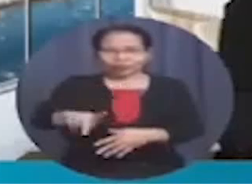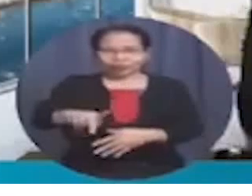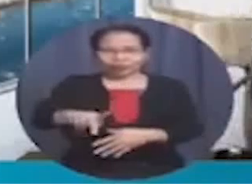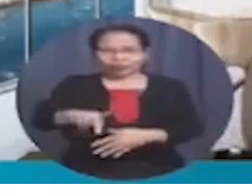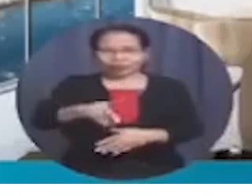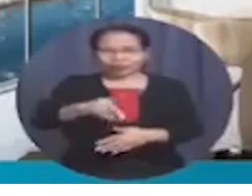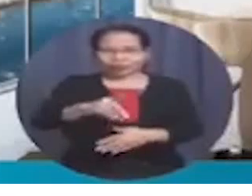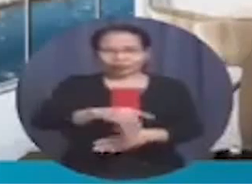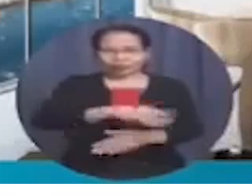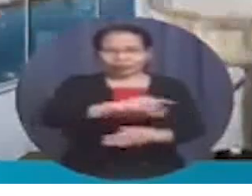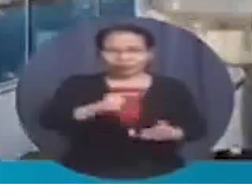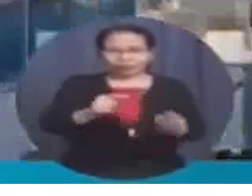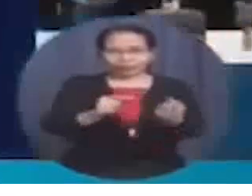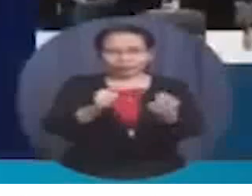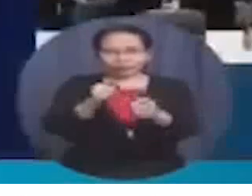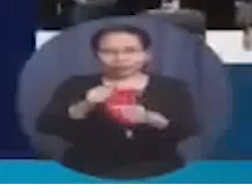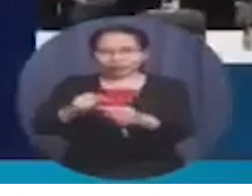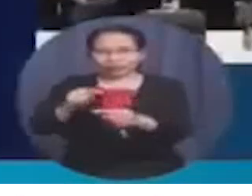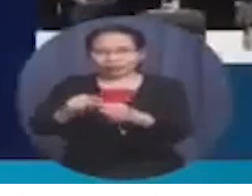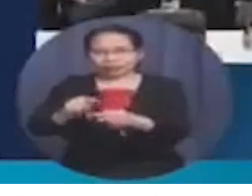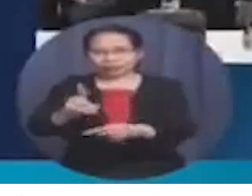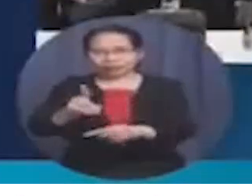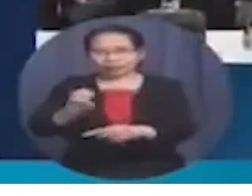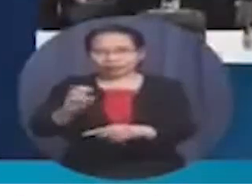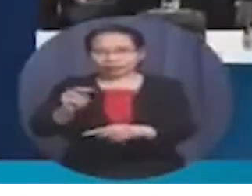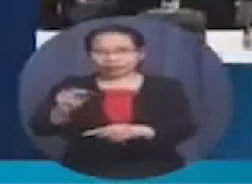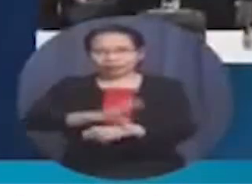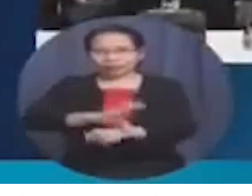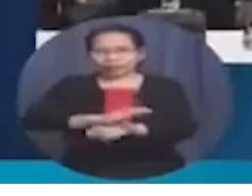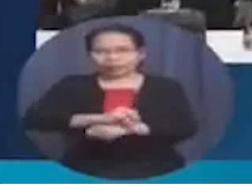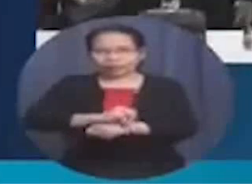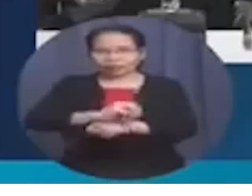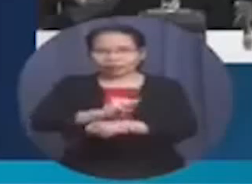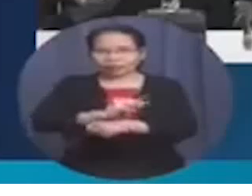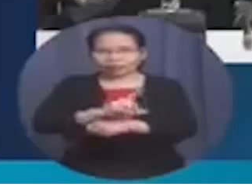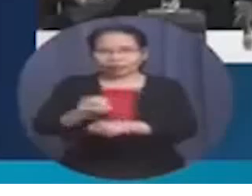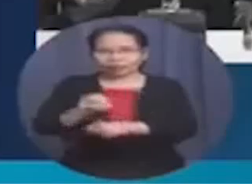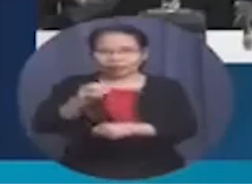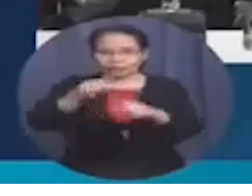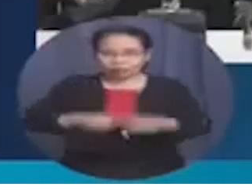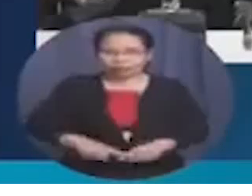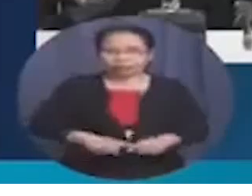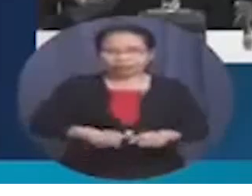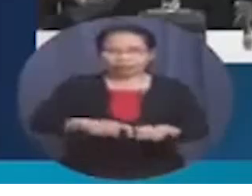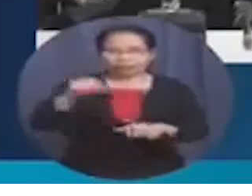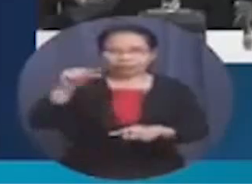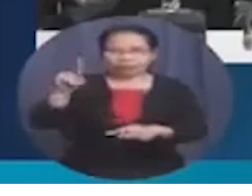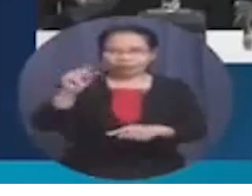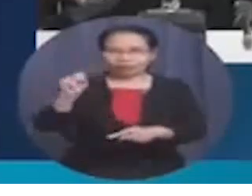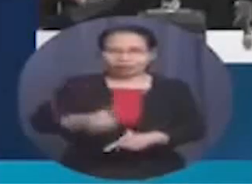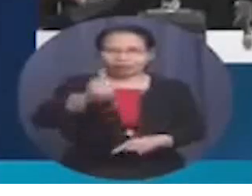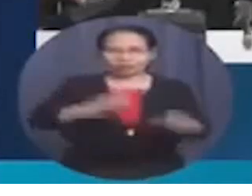Manalo. Ipinagtanggol pa yan ni Cuevas hanggang sa Supreme Court. Pero napatunayan, sila talaga pumatay.